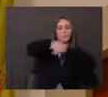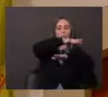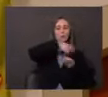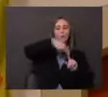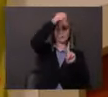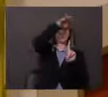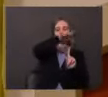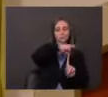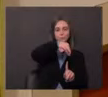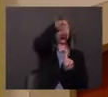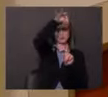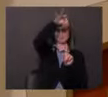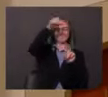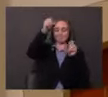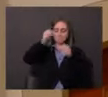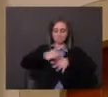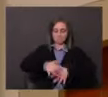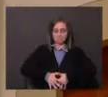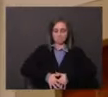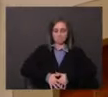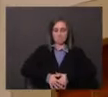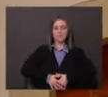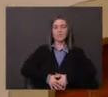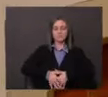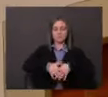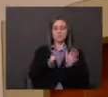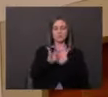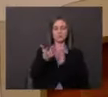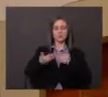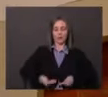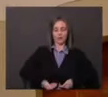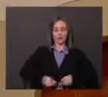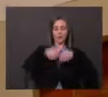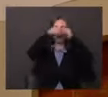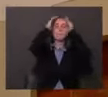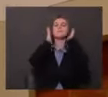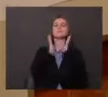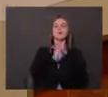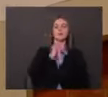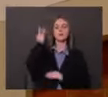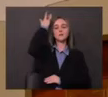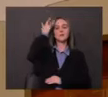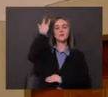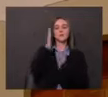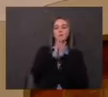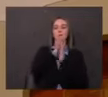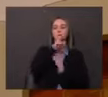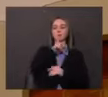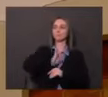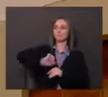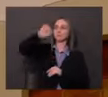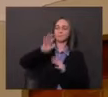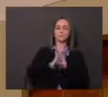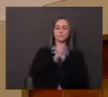entre toutes les femmes. Et Jésus, le fruit de vos entrailles, est béni. Santa Maria, Mãe de Deus, rogai por